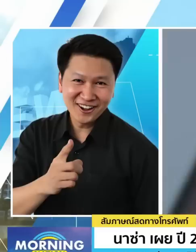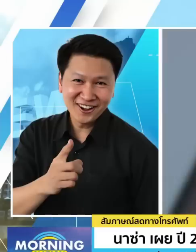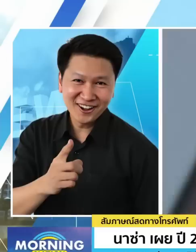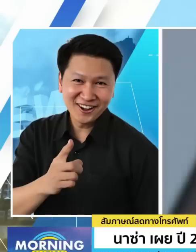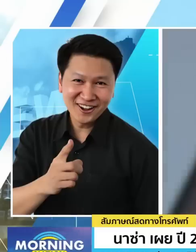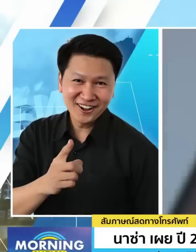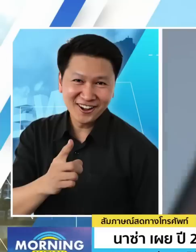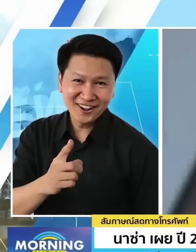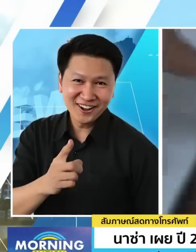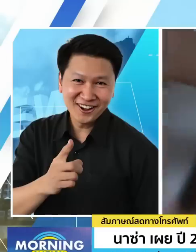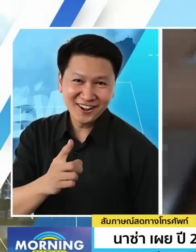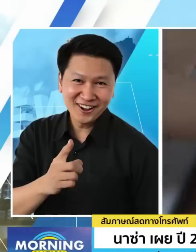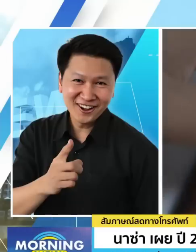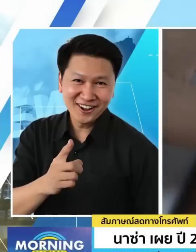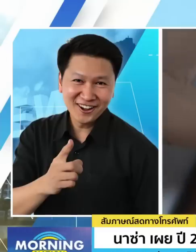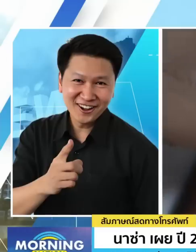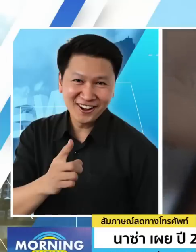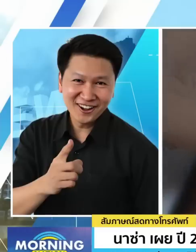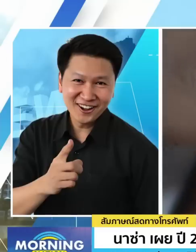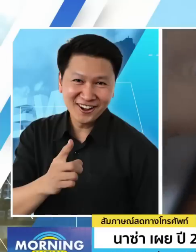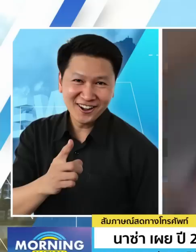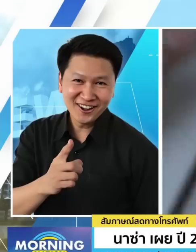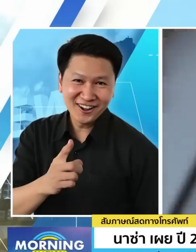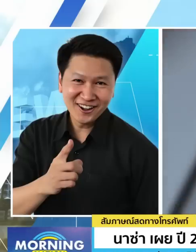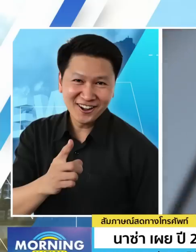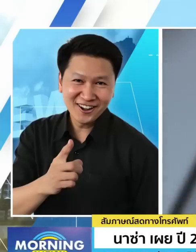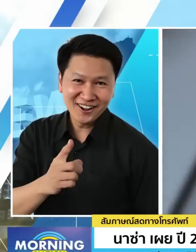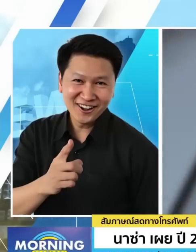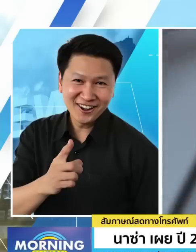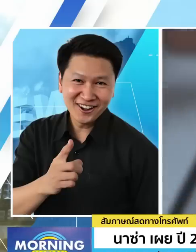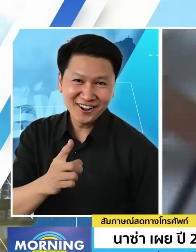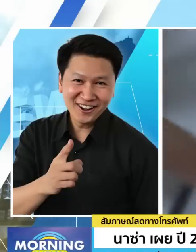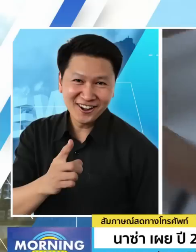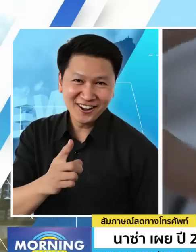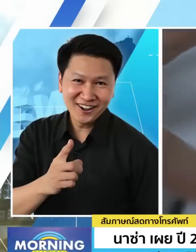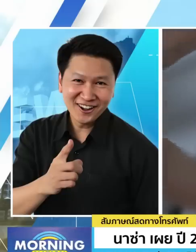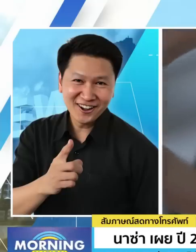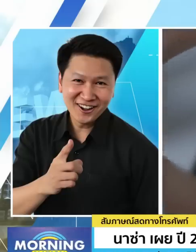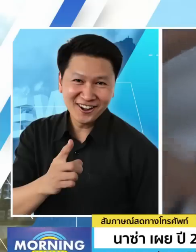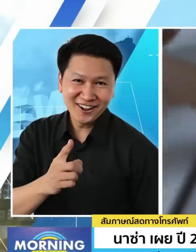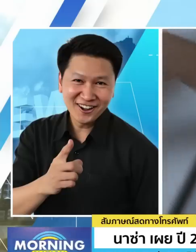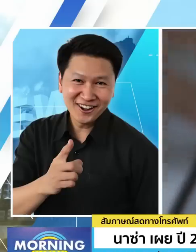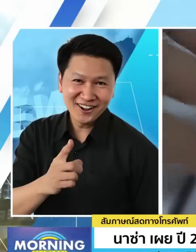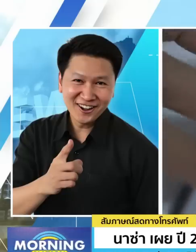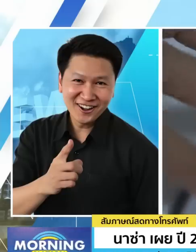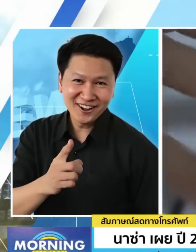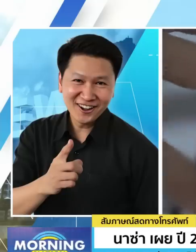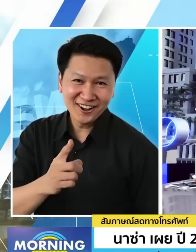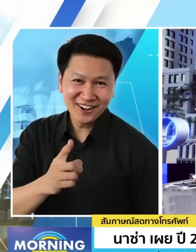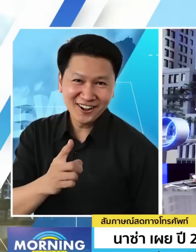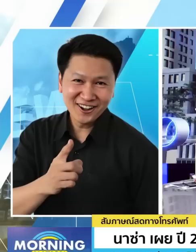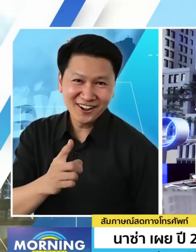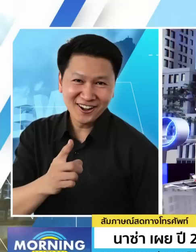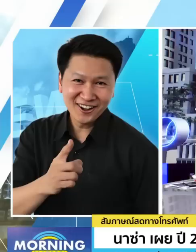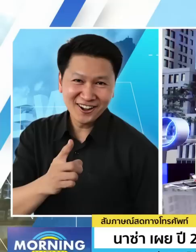ให้แต่เชื่อว่าไม่น่าจะมีปัญหาในการติดต่อสัญญาณกันครับ ค่ะเพราะฉะนั้นไม่ต้องตกใจอาจารย์เจตบอกว่าโอกาสเกิดน่าจะน้